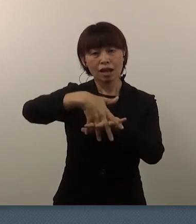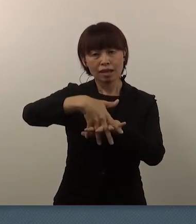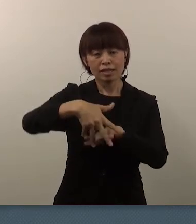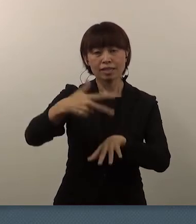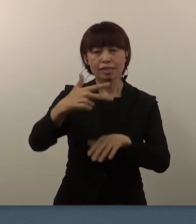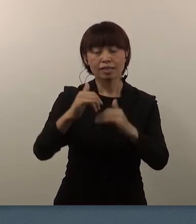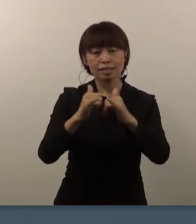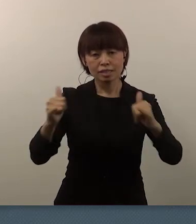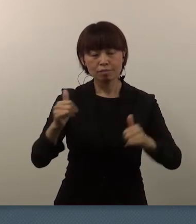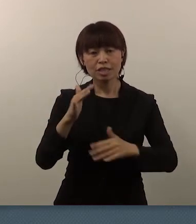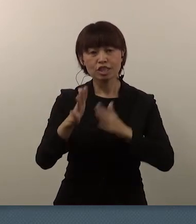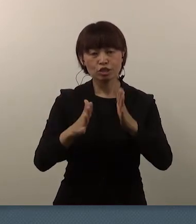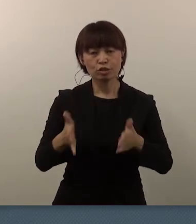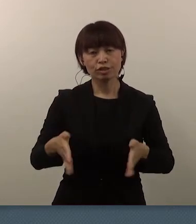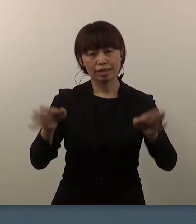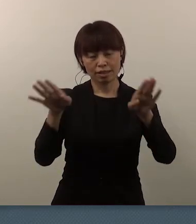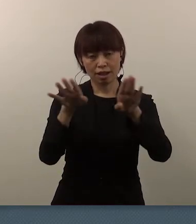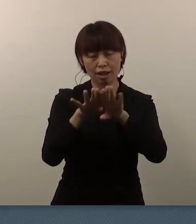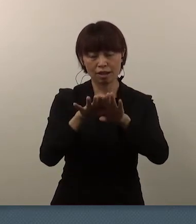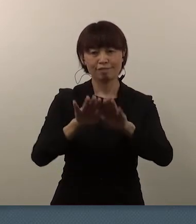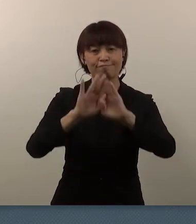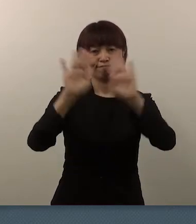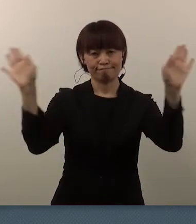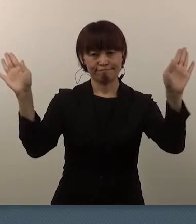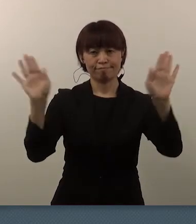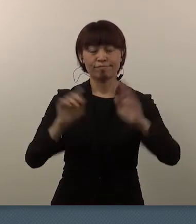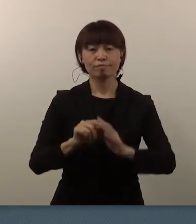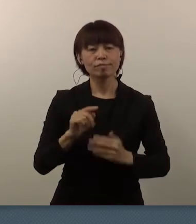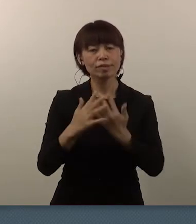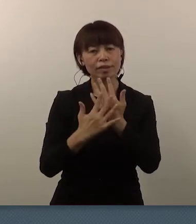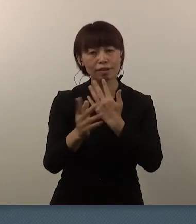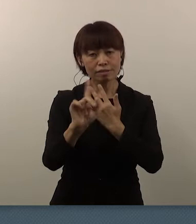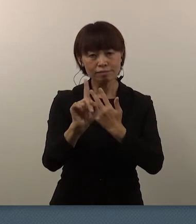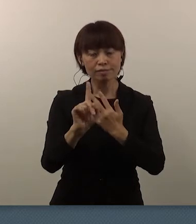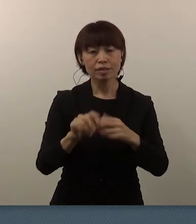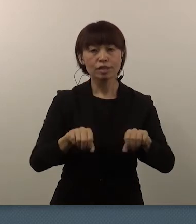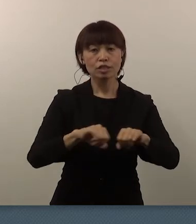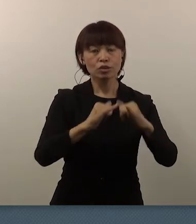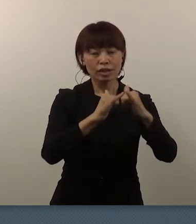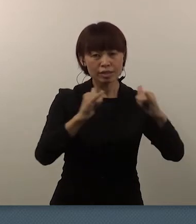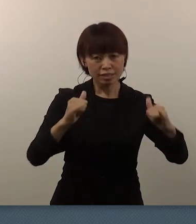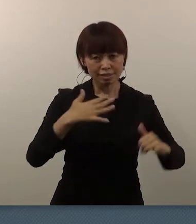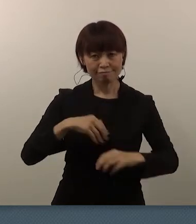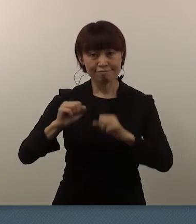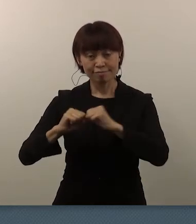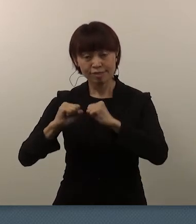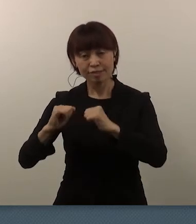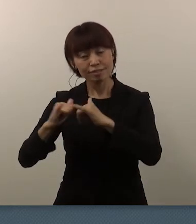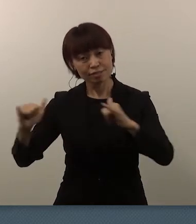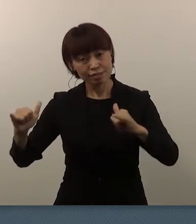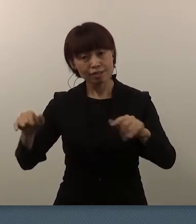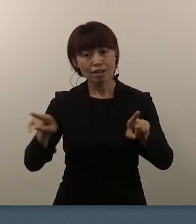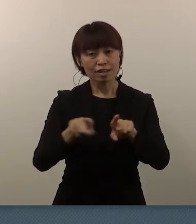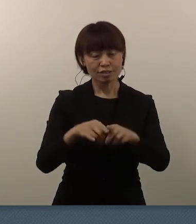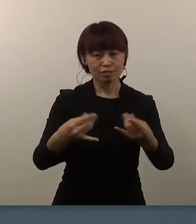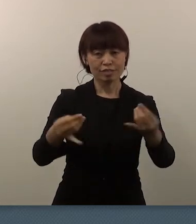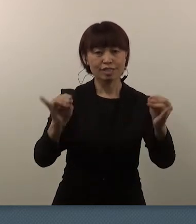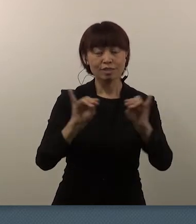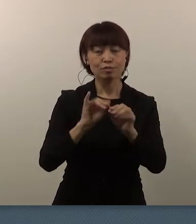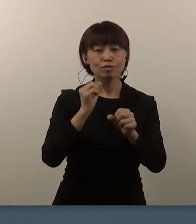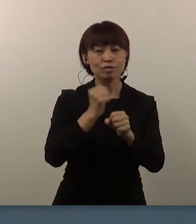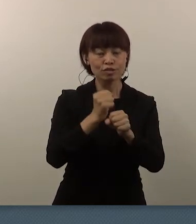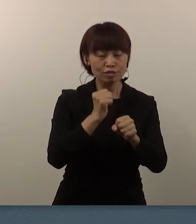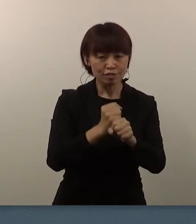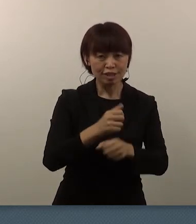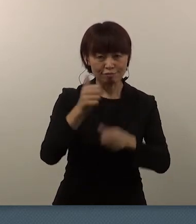で開催します。この大会は障害者の方と一緒にチームを組んで競技を楽しむ新しいタイ